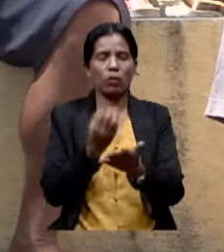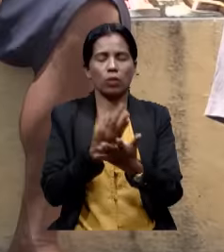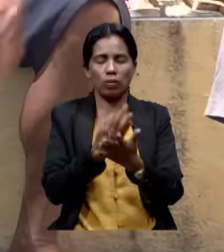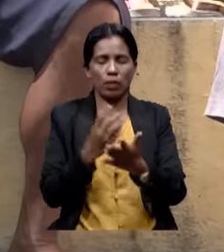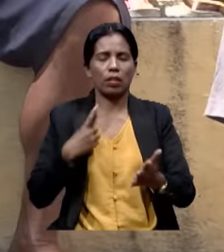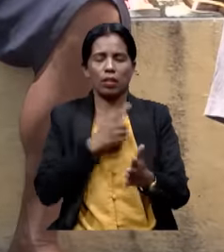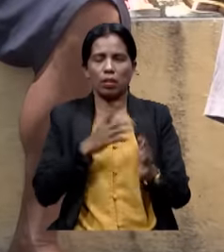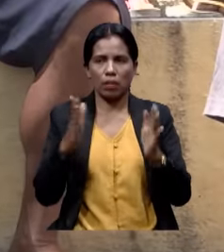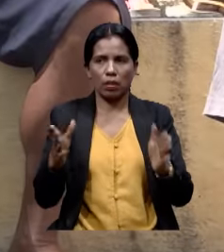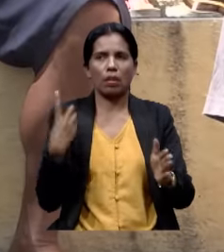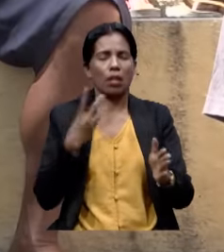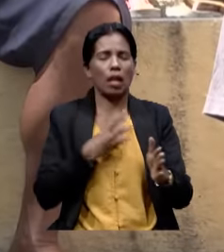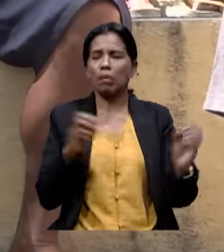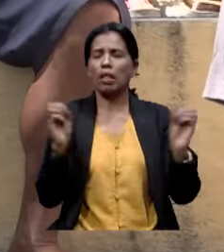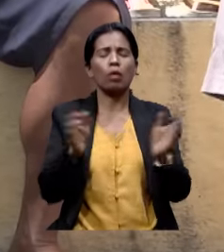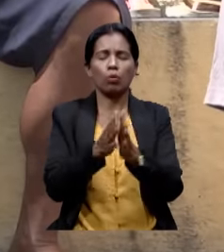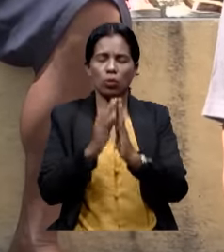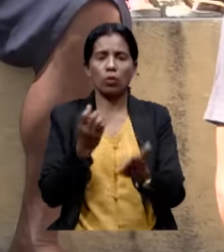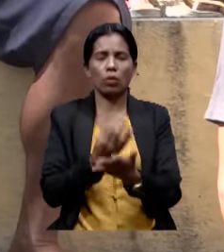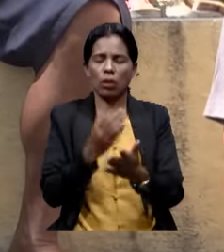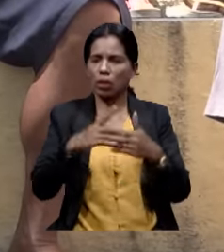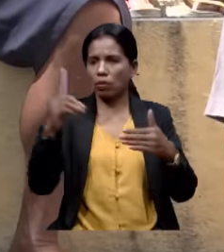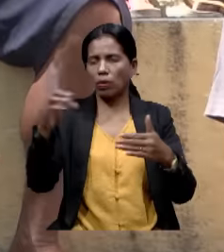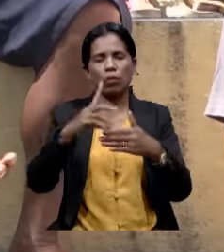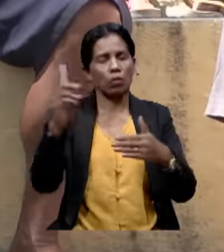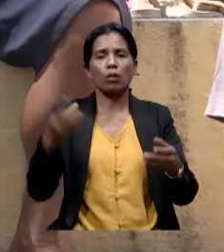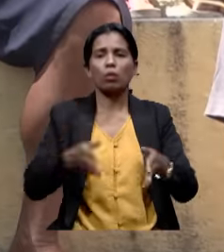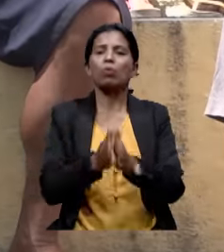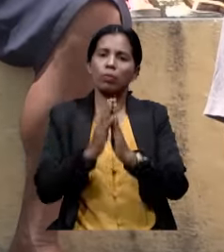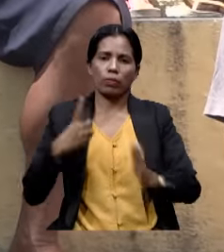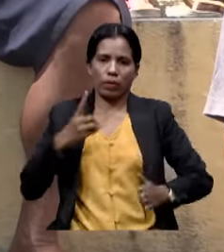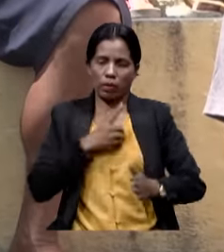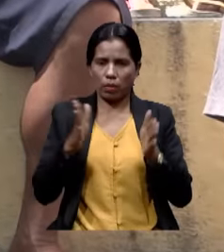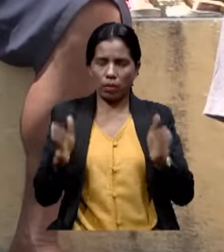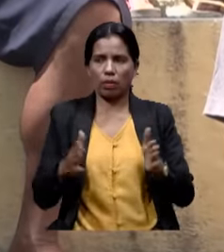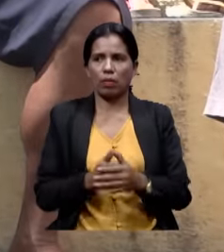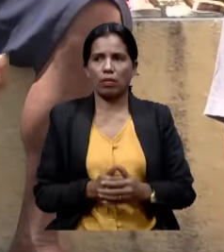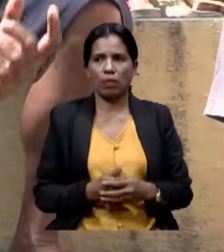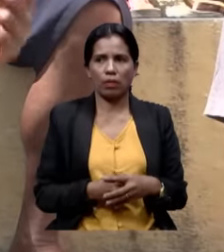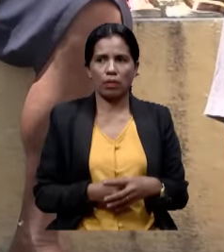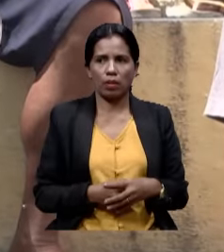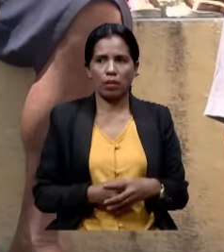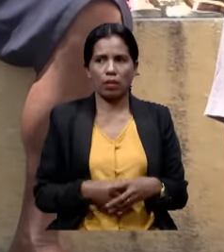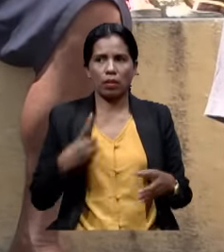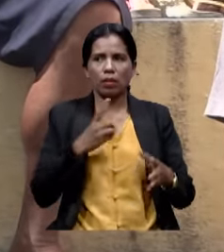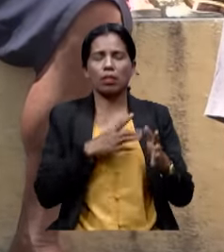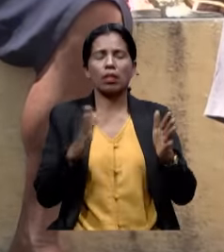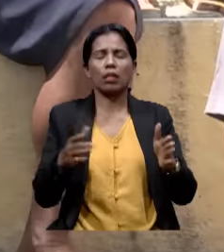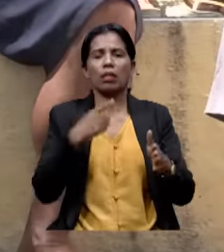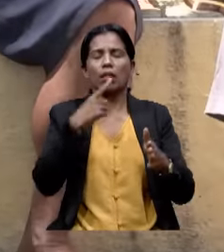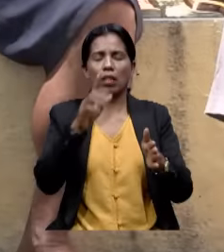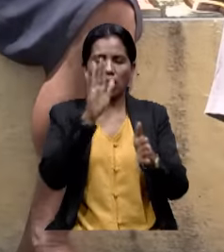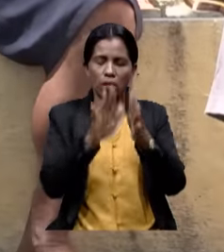dolar, amin lu mungkin husus un dolar oh sifat saya tahu supaya deputado, deputado ini be, kau tidak punya levanta jam be, atau be, tuh di kendali